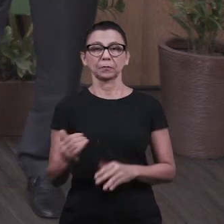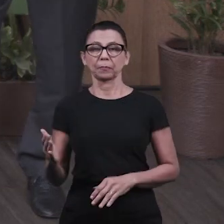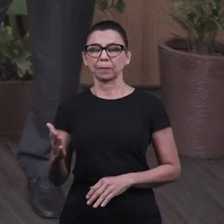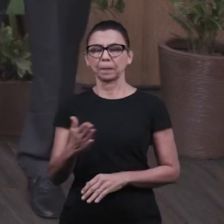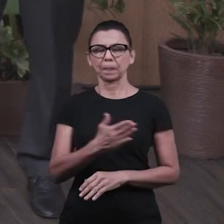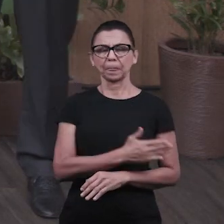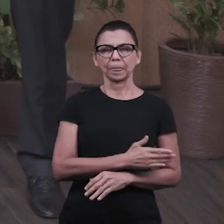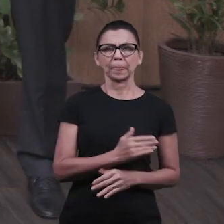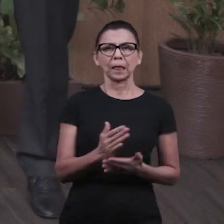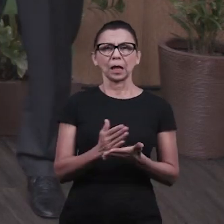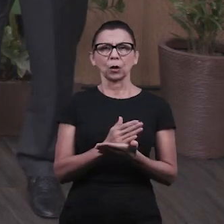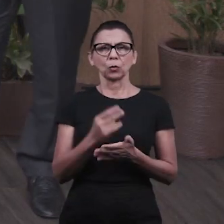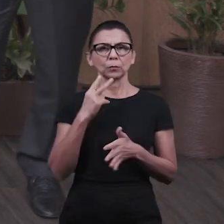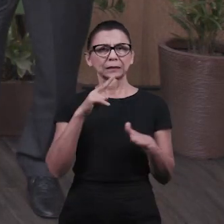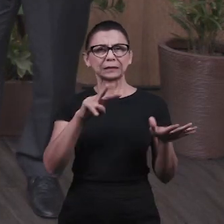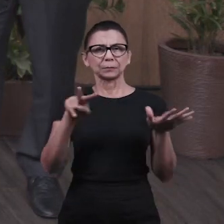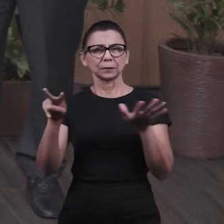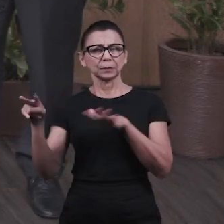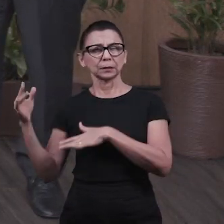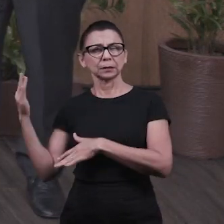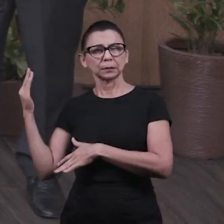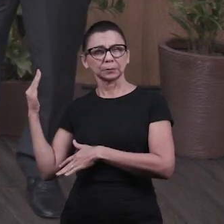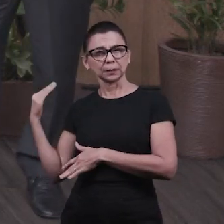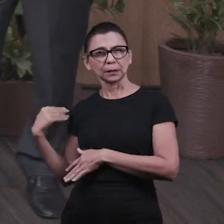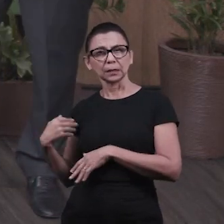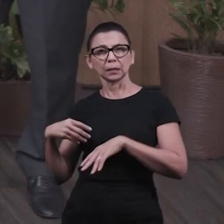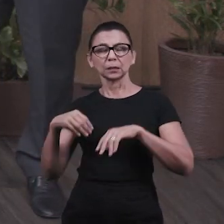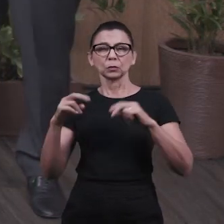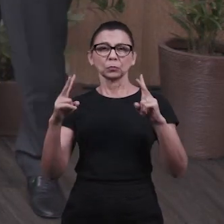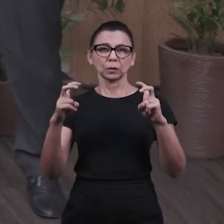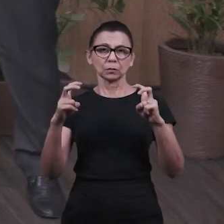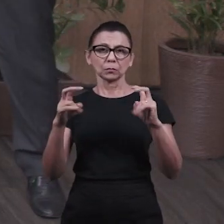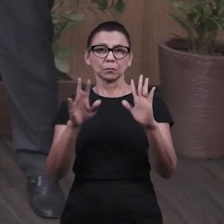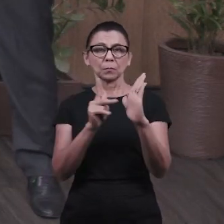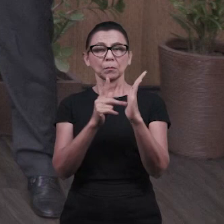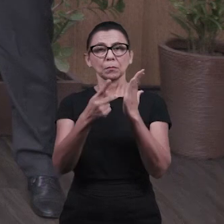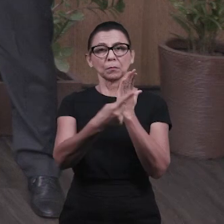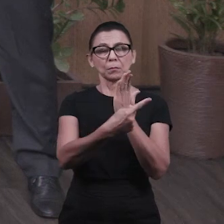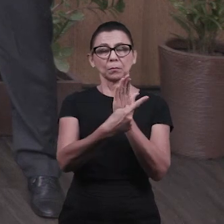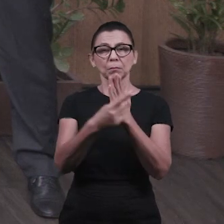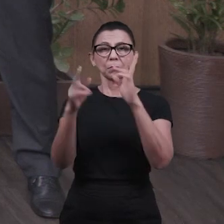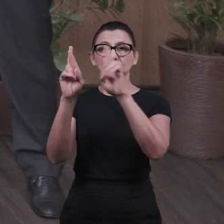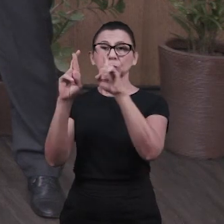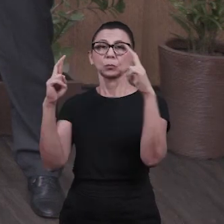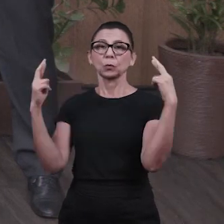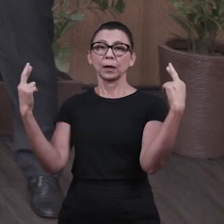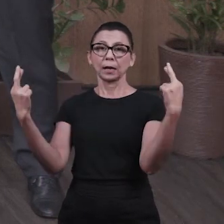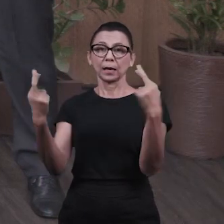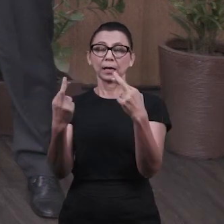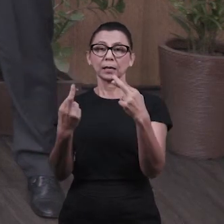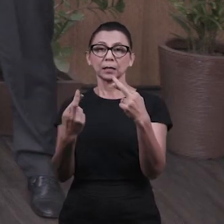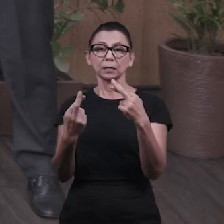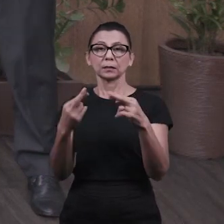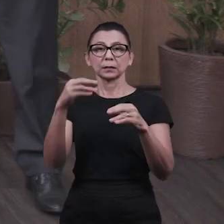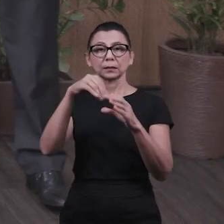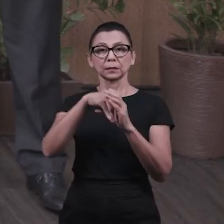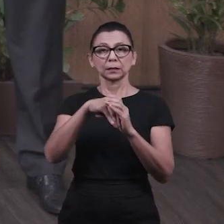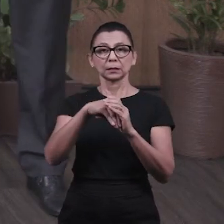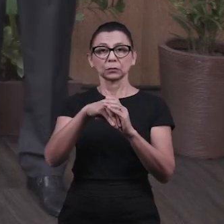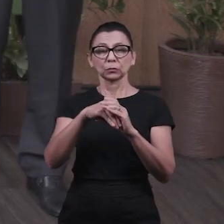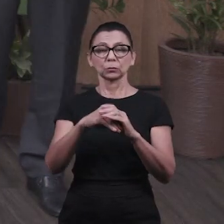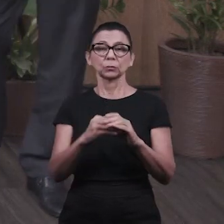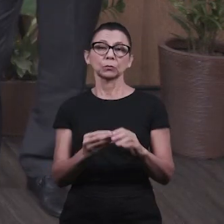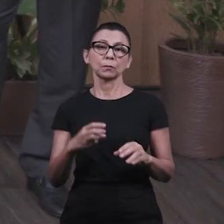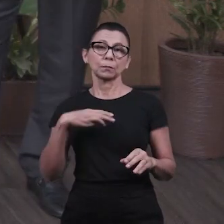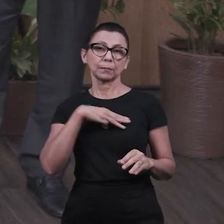Dans les dernières semaines, nous avons parlé des paraboles du royaume qui sont enregistrées dans le chapitre 13